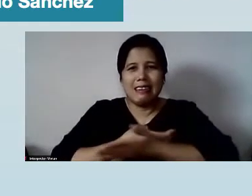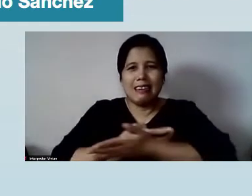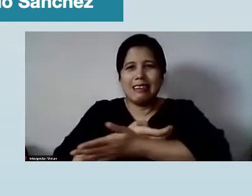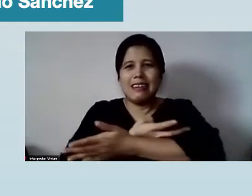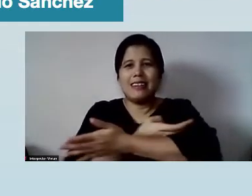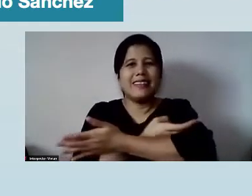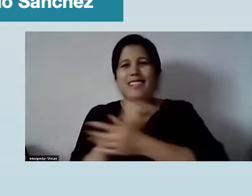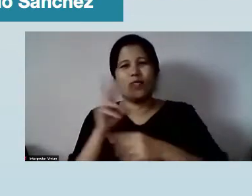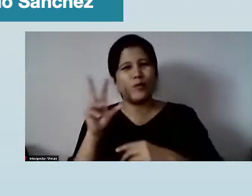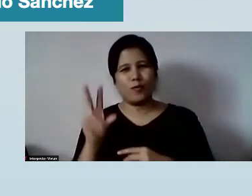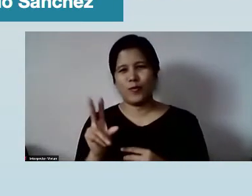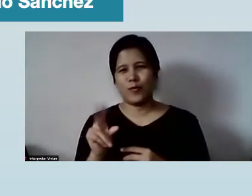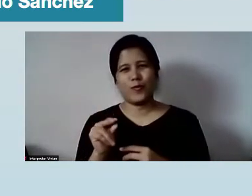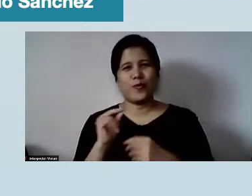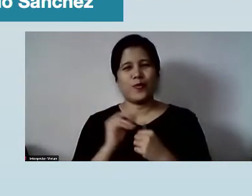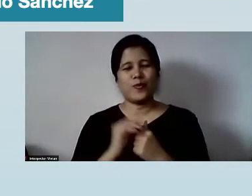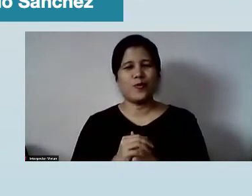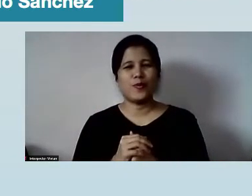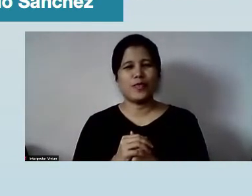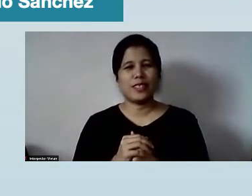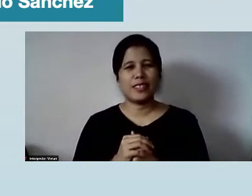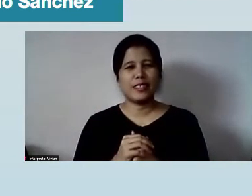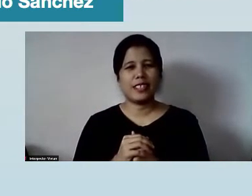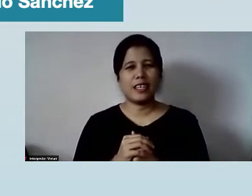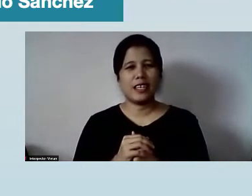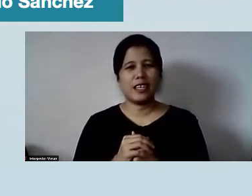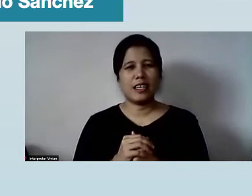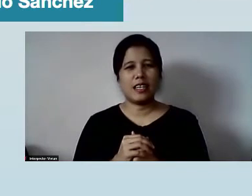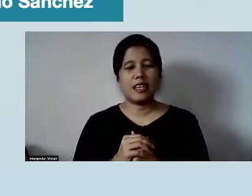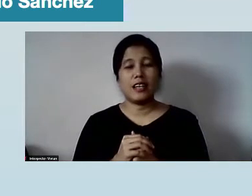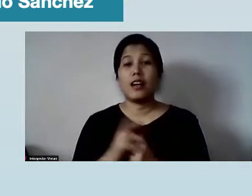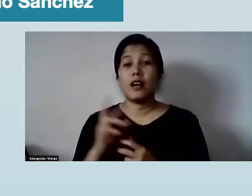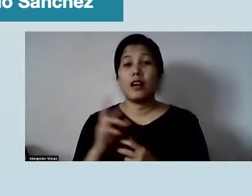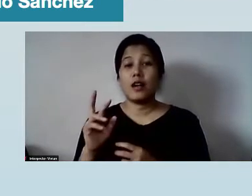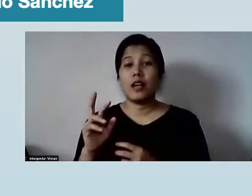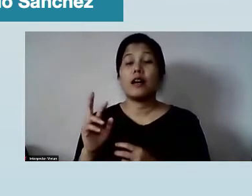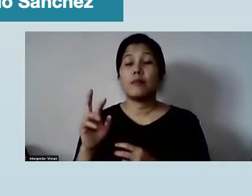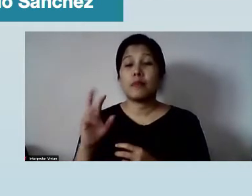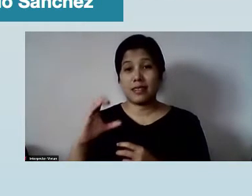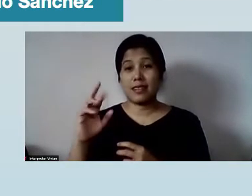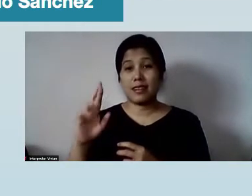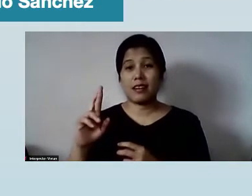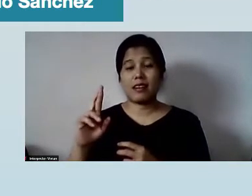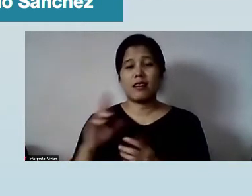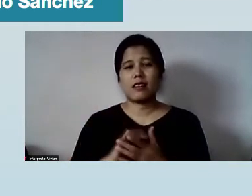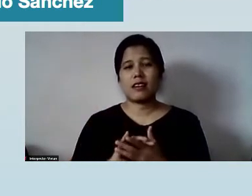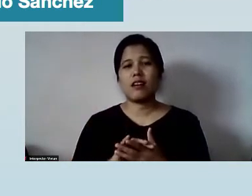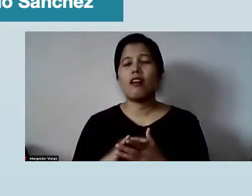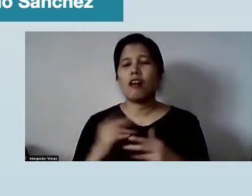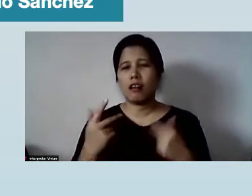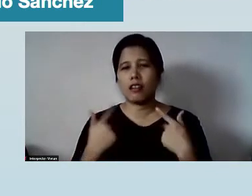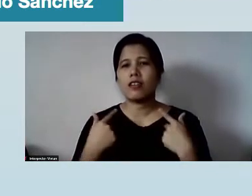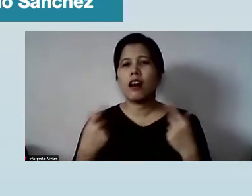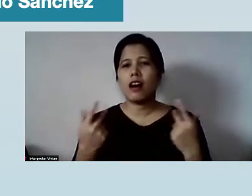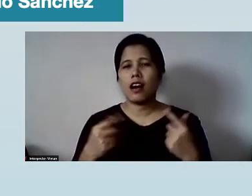And then yung ating mga restroom din, kung pwede, lagyan din na ito mga